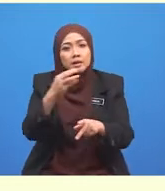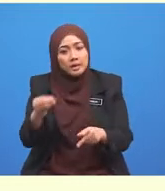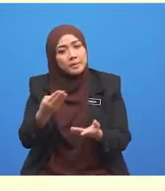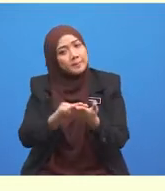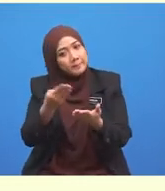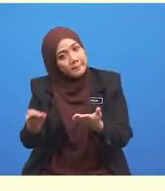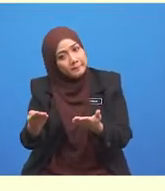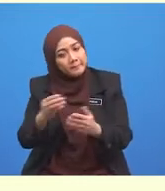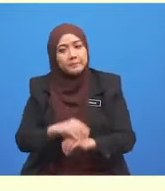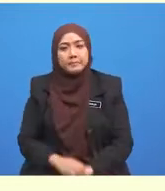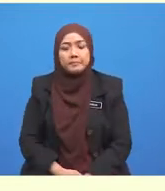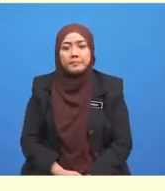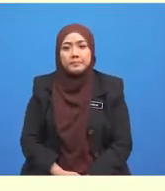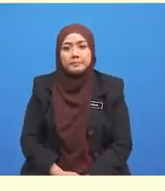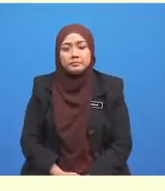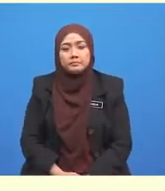dan perbelanjaan.